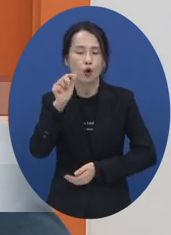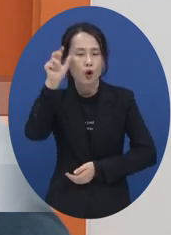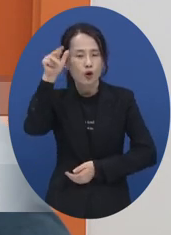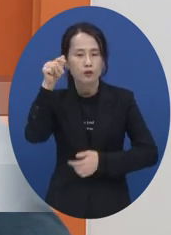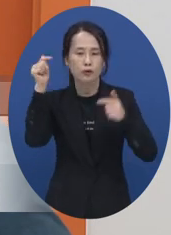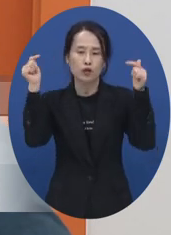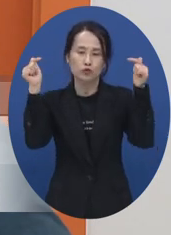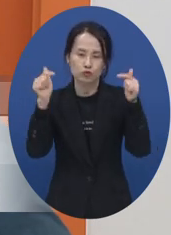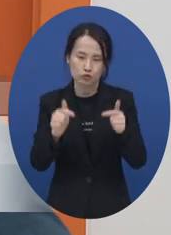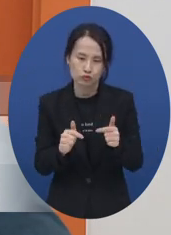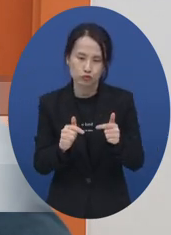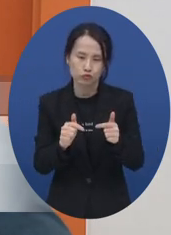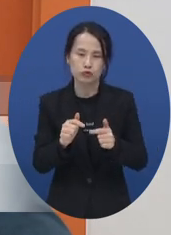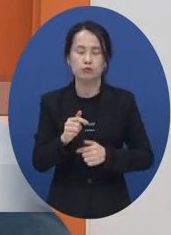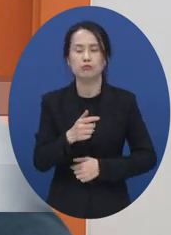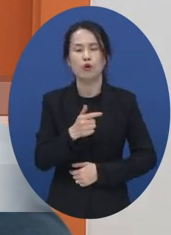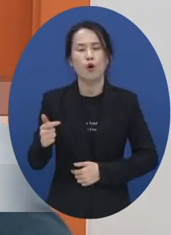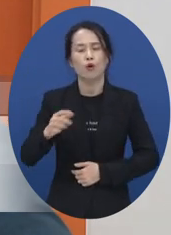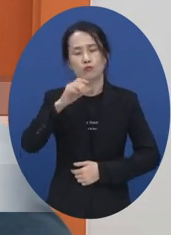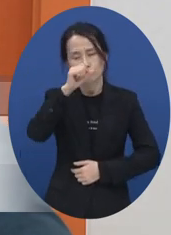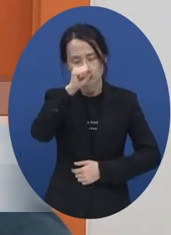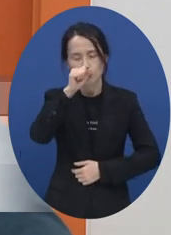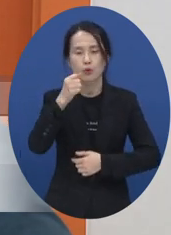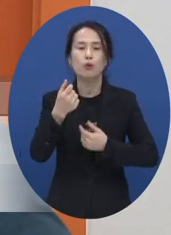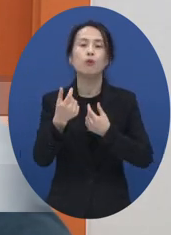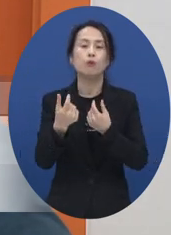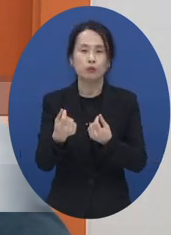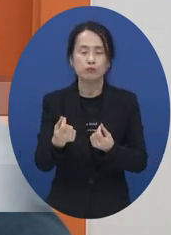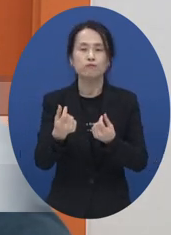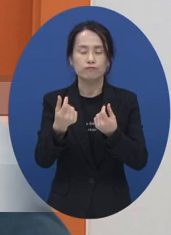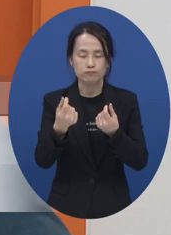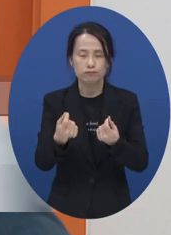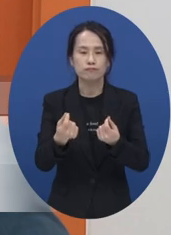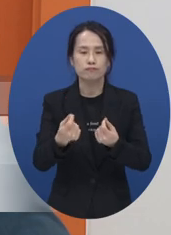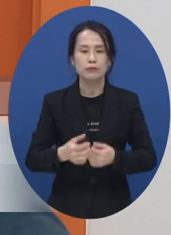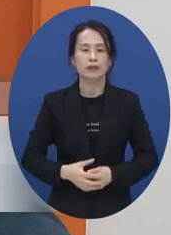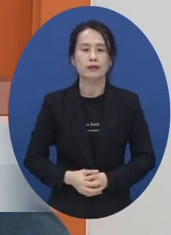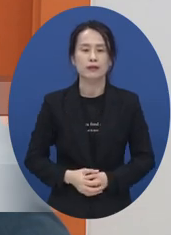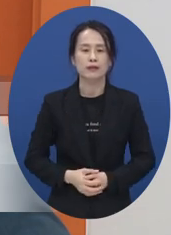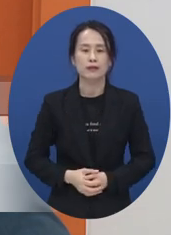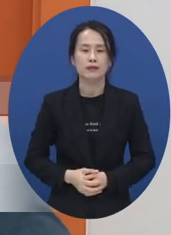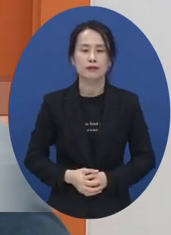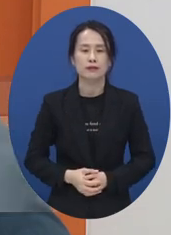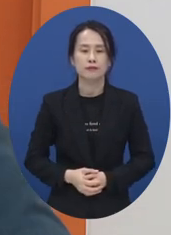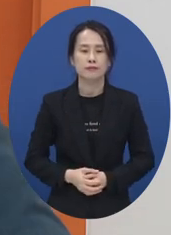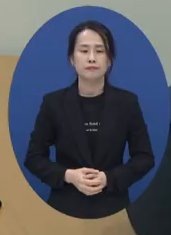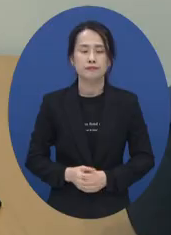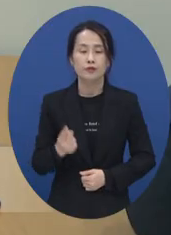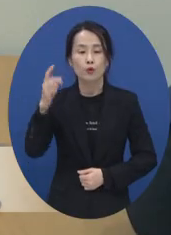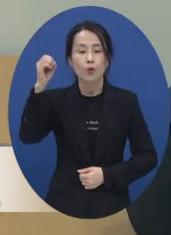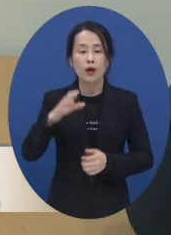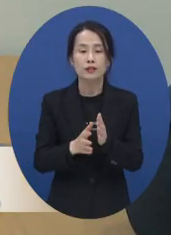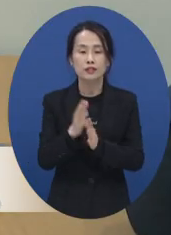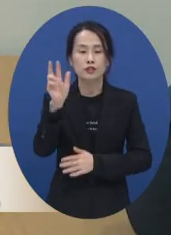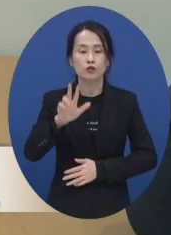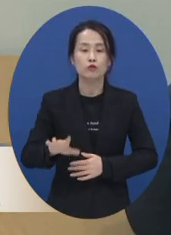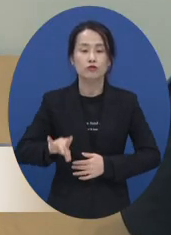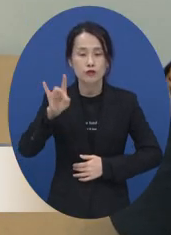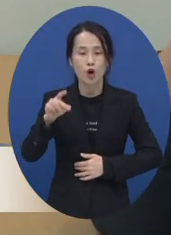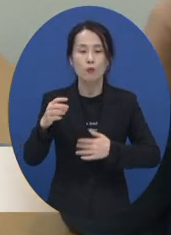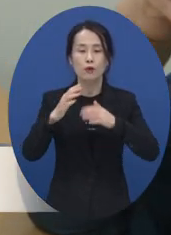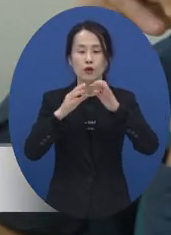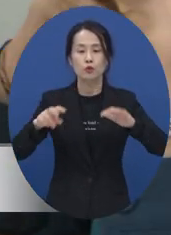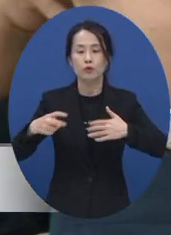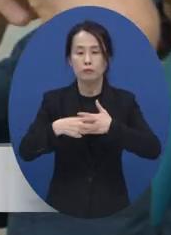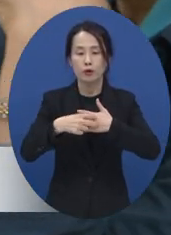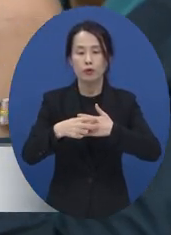그 약을 먹으면서 그 잡을 수 있으면 얼마나 좋겠어요. 고양시는 전국